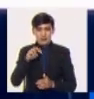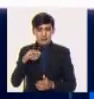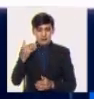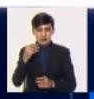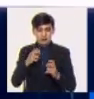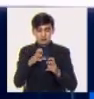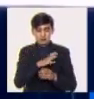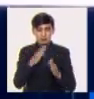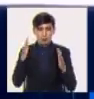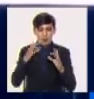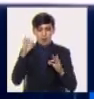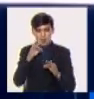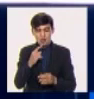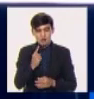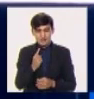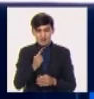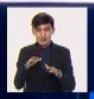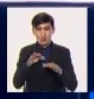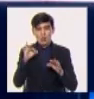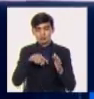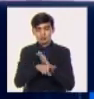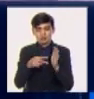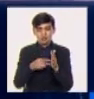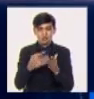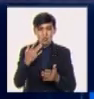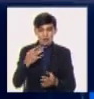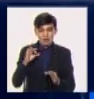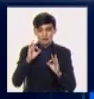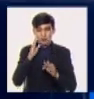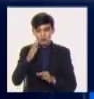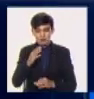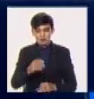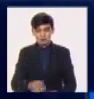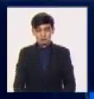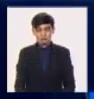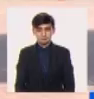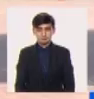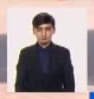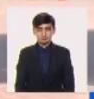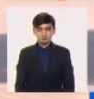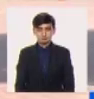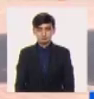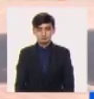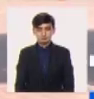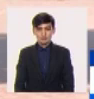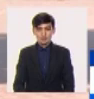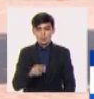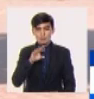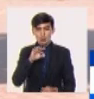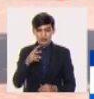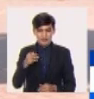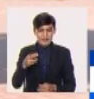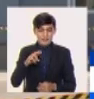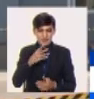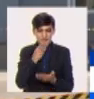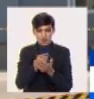результатах природоохранной деятельности. О каких суммах идет речь, расскажет Индира Какимова. Пандемия хотя и внесла